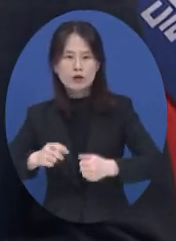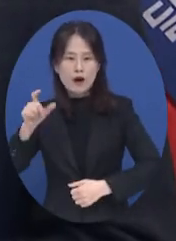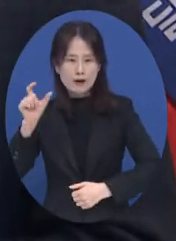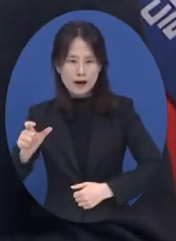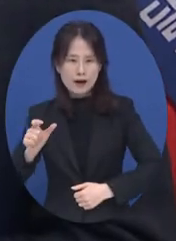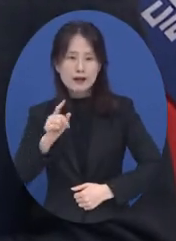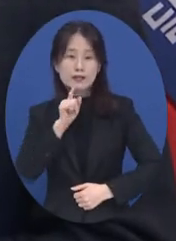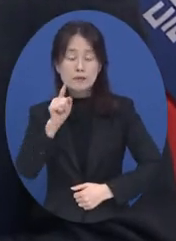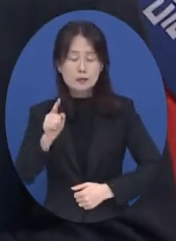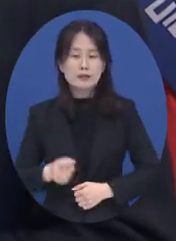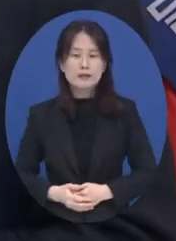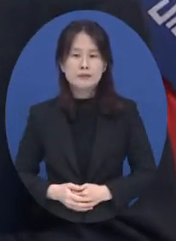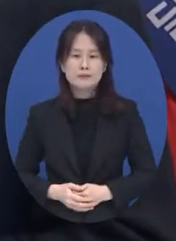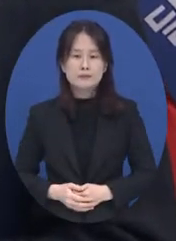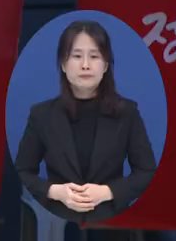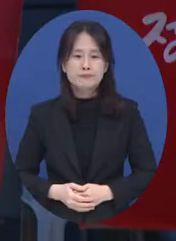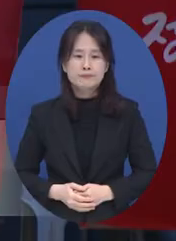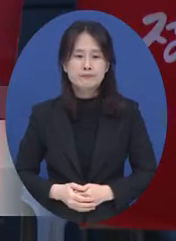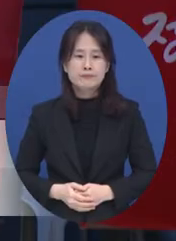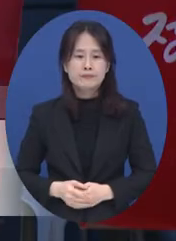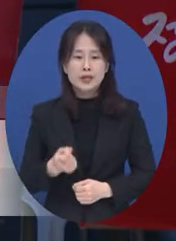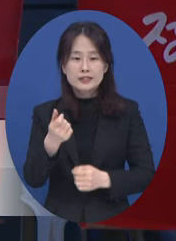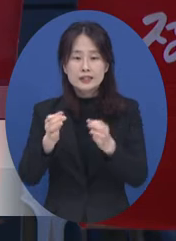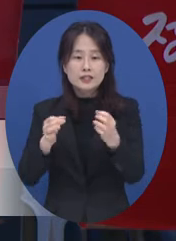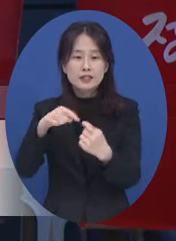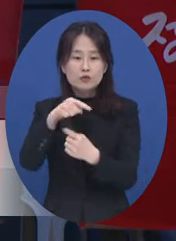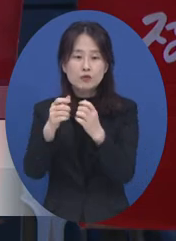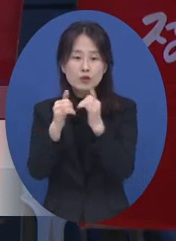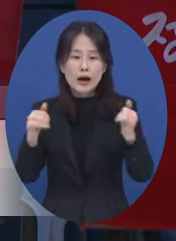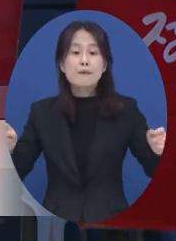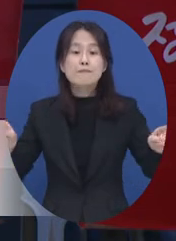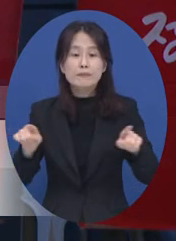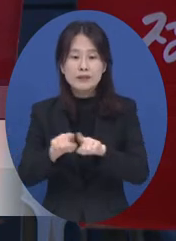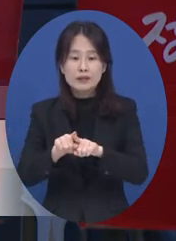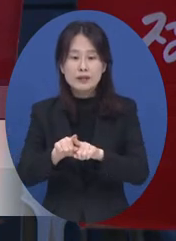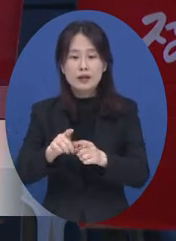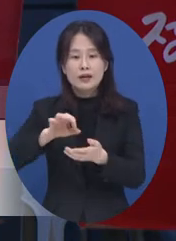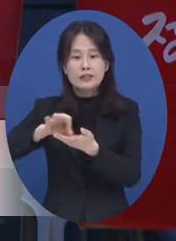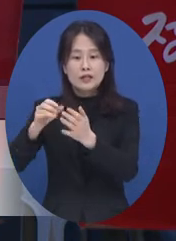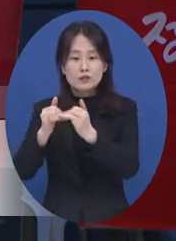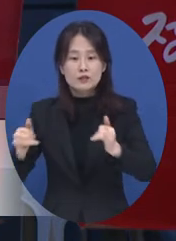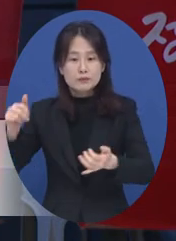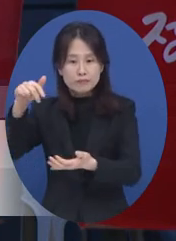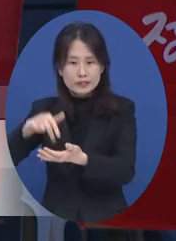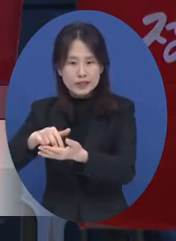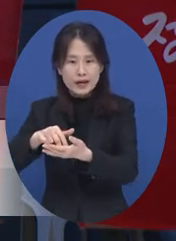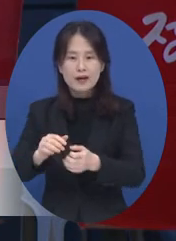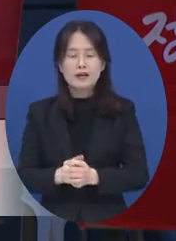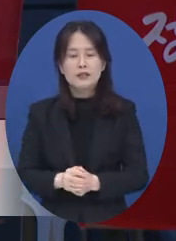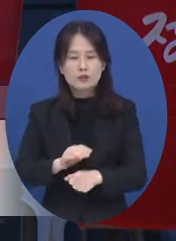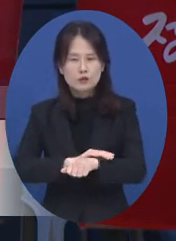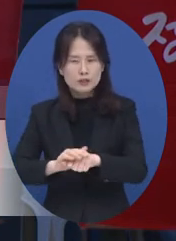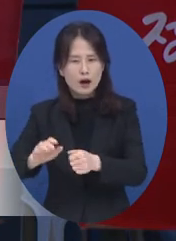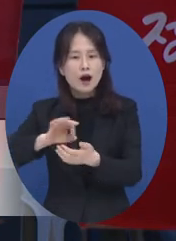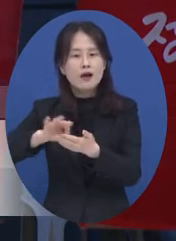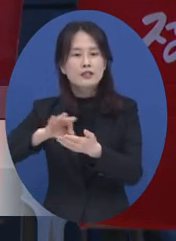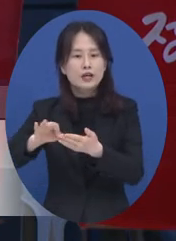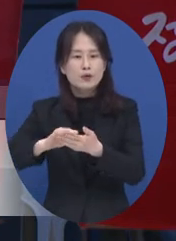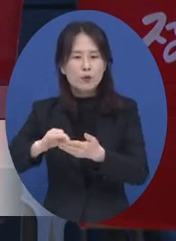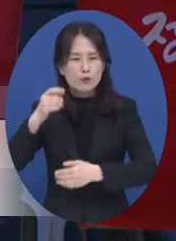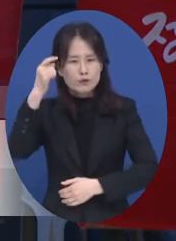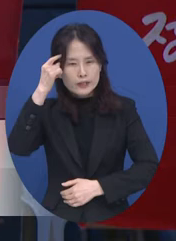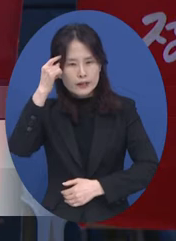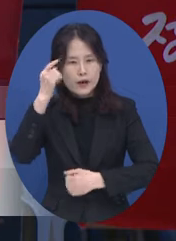경쟁력을 갖췄다는 분석이 나옵니다. 소상공인분들을 함께 우리 소비자분들께서도 착한 소비를 통해서 같이